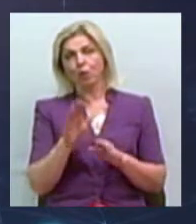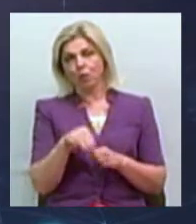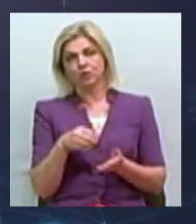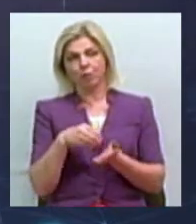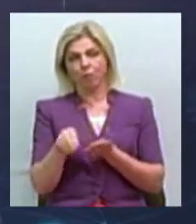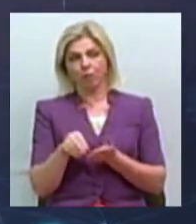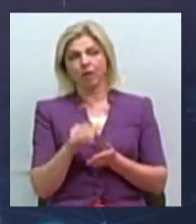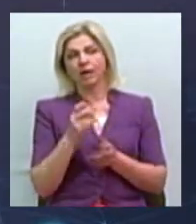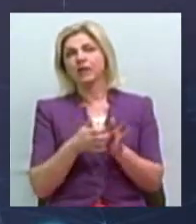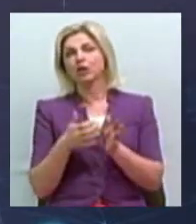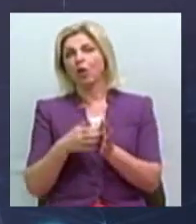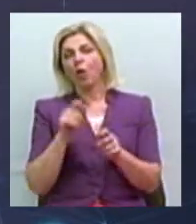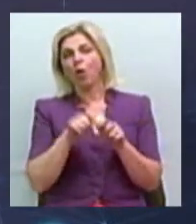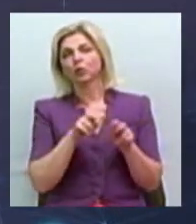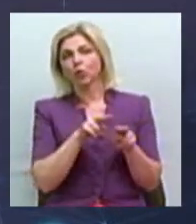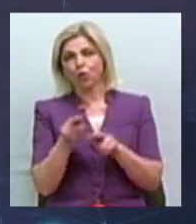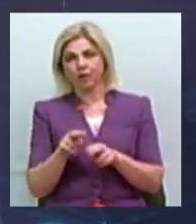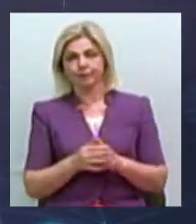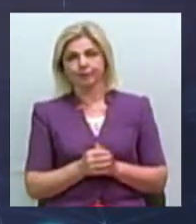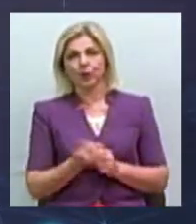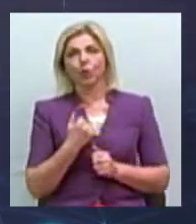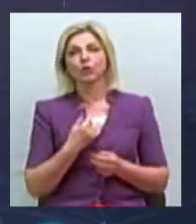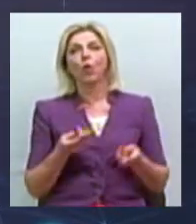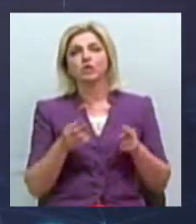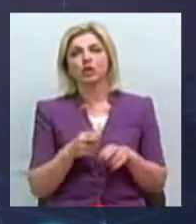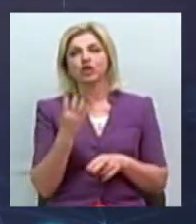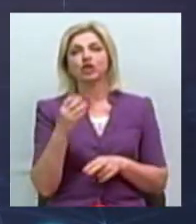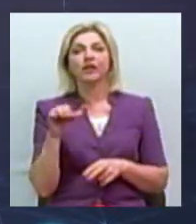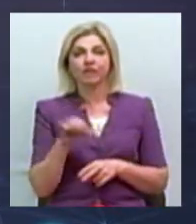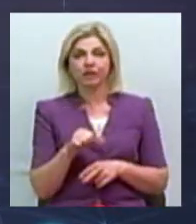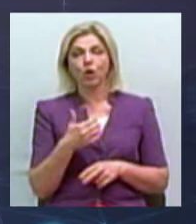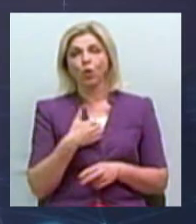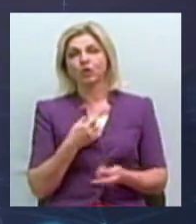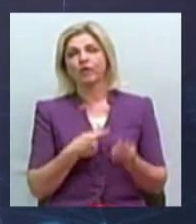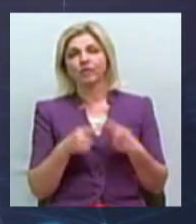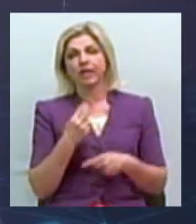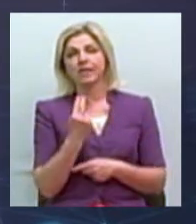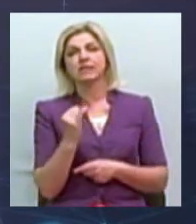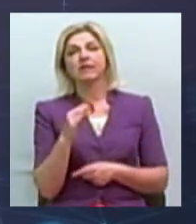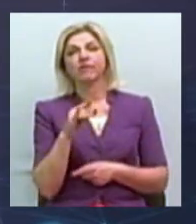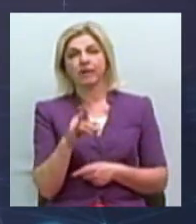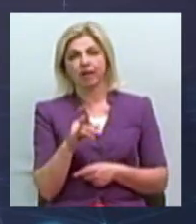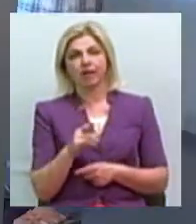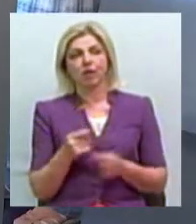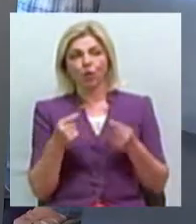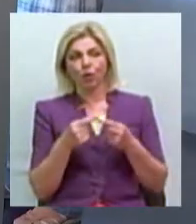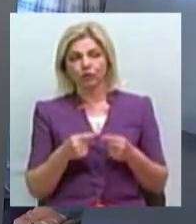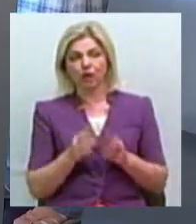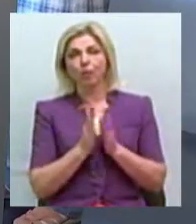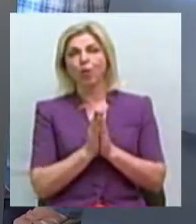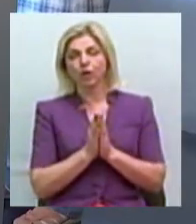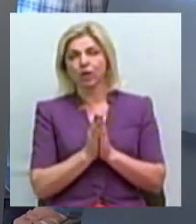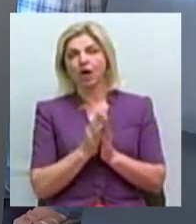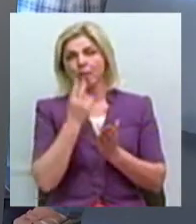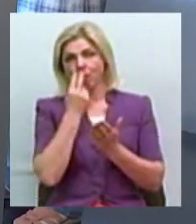Недостатній контроль, зрозуміло. У нас лишається 4 хвилини, навіть трошки менше. Я хочу повернутися до цифр конкретних. Попрошу колег